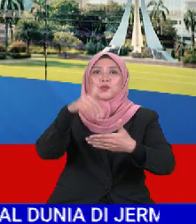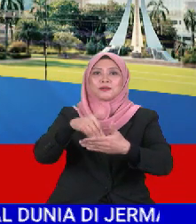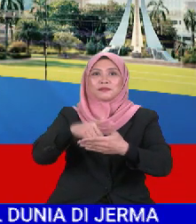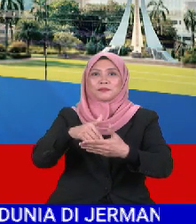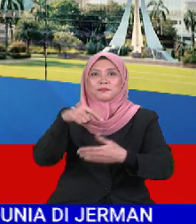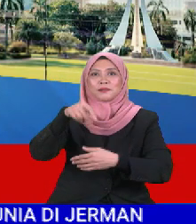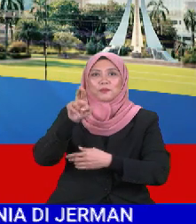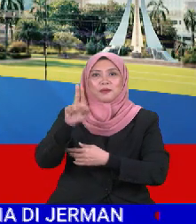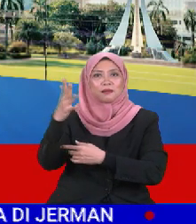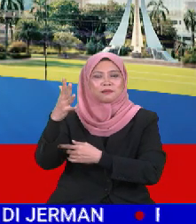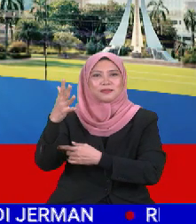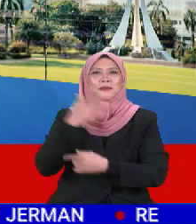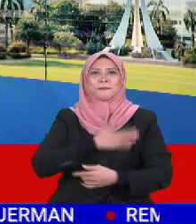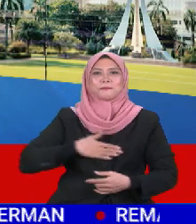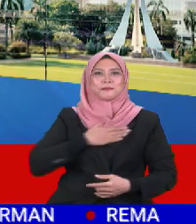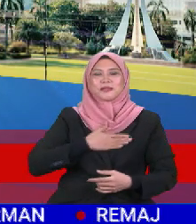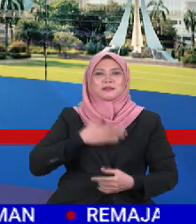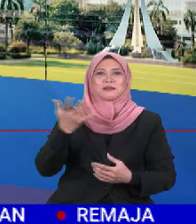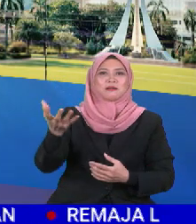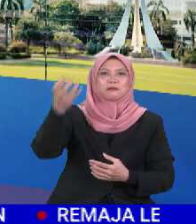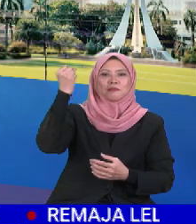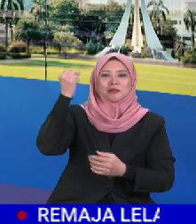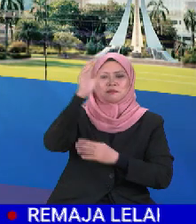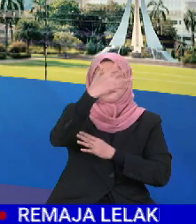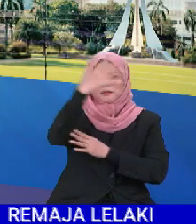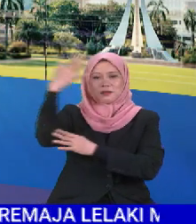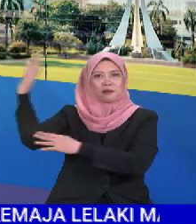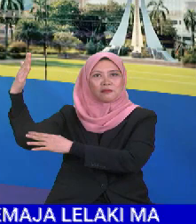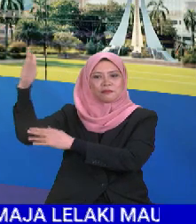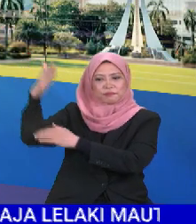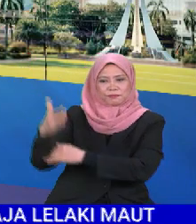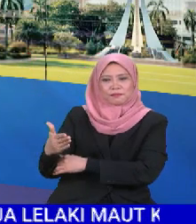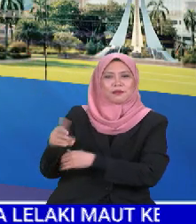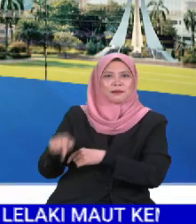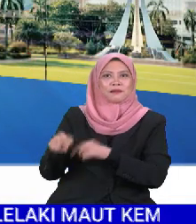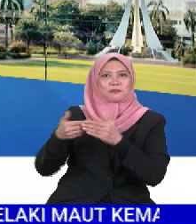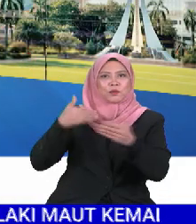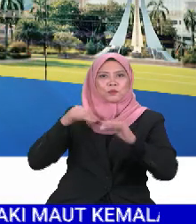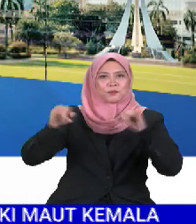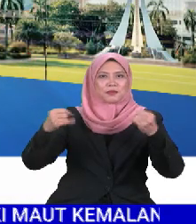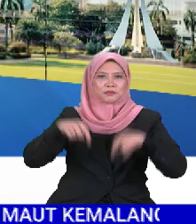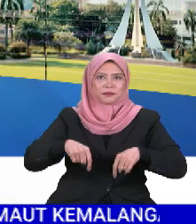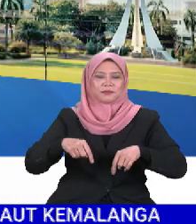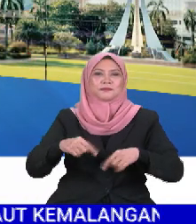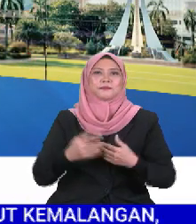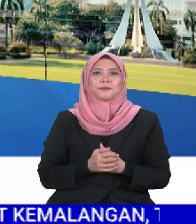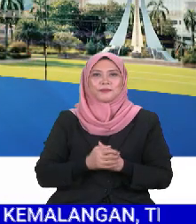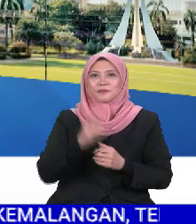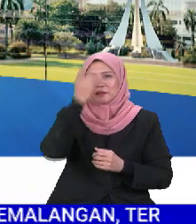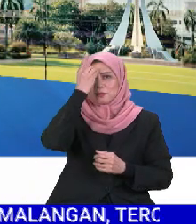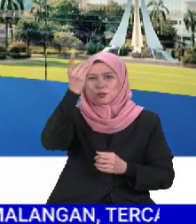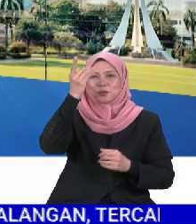PR yuk ke-15 segera menurunkan bendera Patih masing-masing di bandara Ipoh sebelum Jumat ini